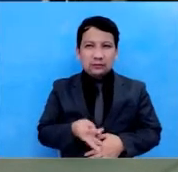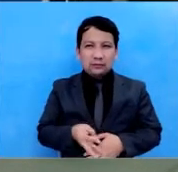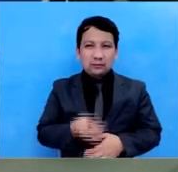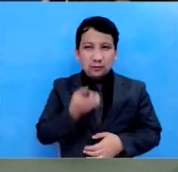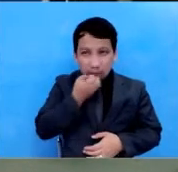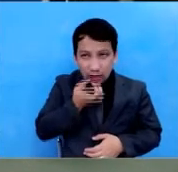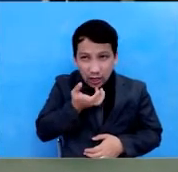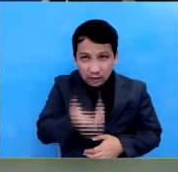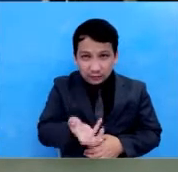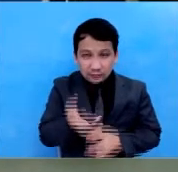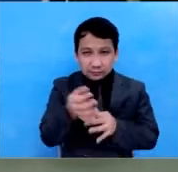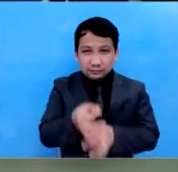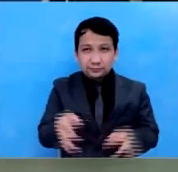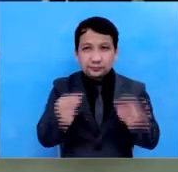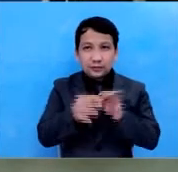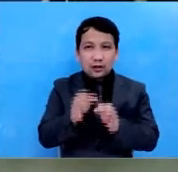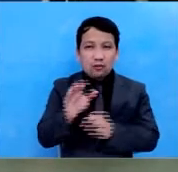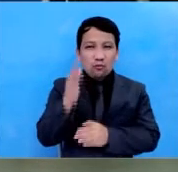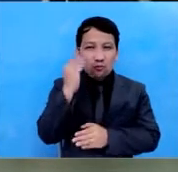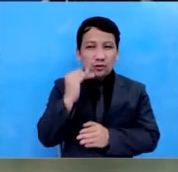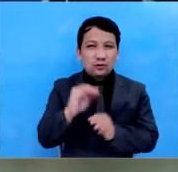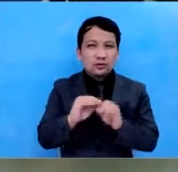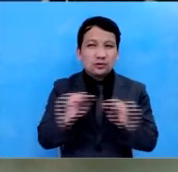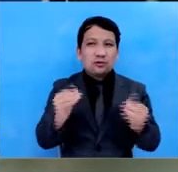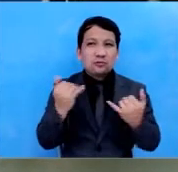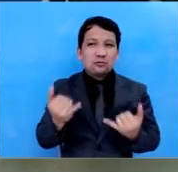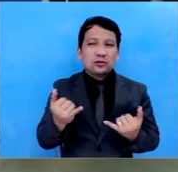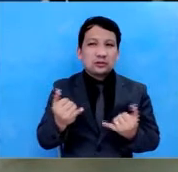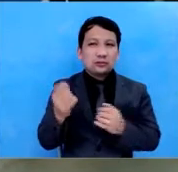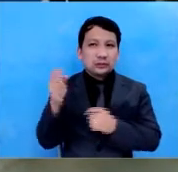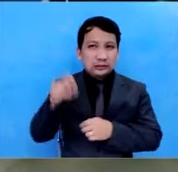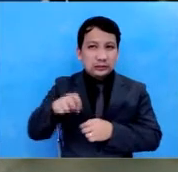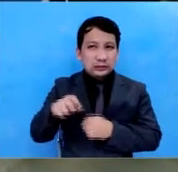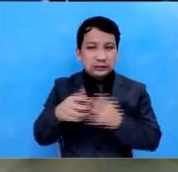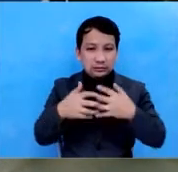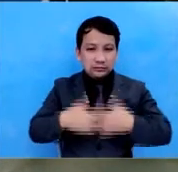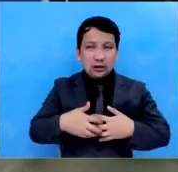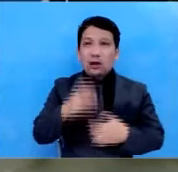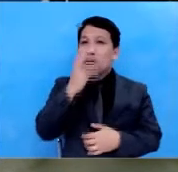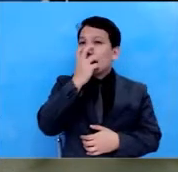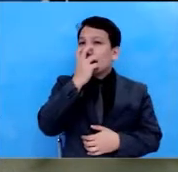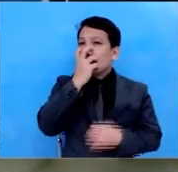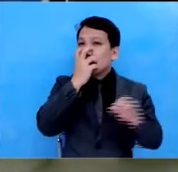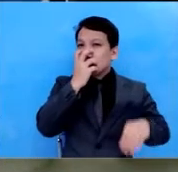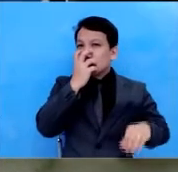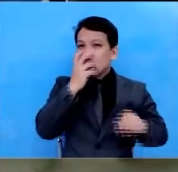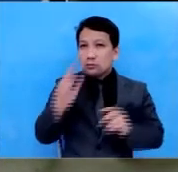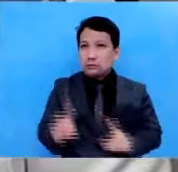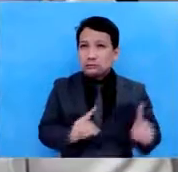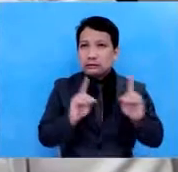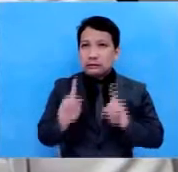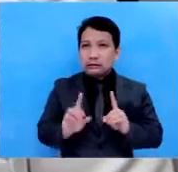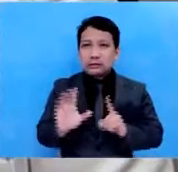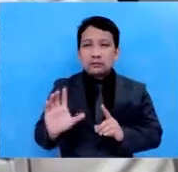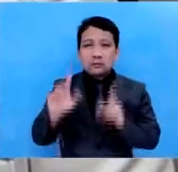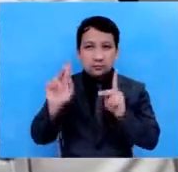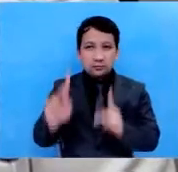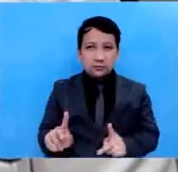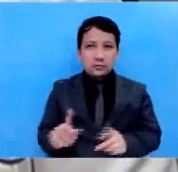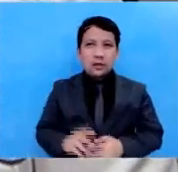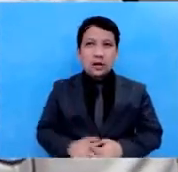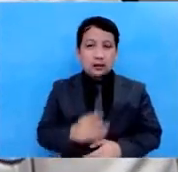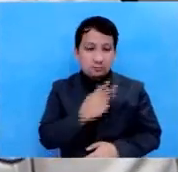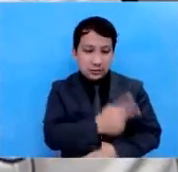Dapat din ito maagapan dahil pag lumala, maaaring mangailangan ng mechanical ventilator o dialysis ang pasyente. Ang